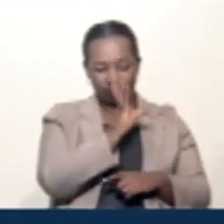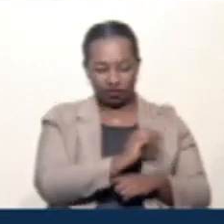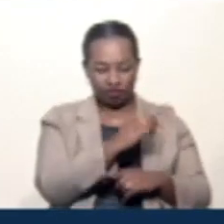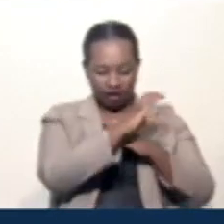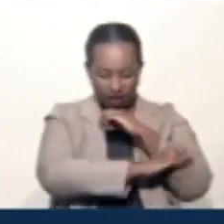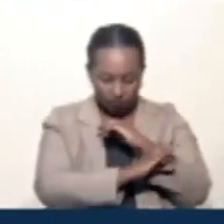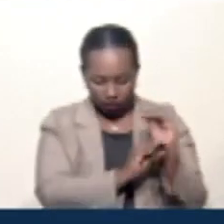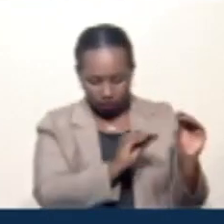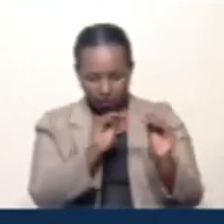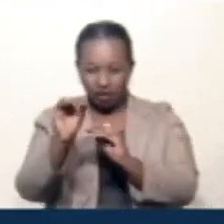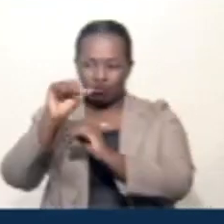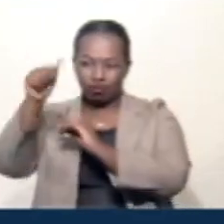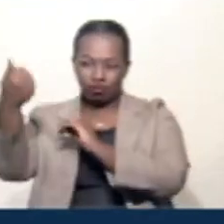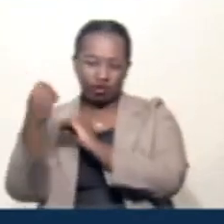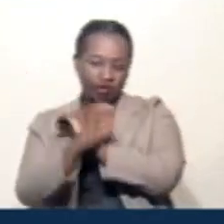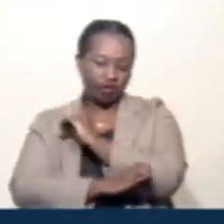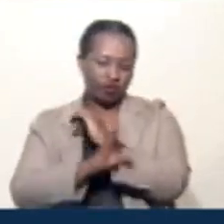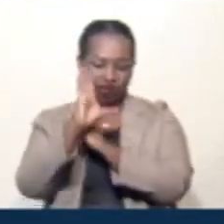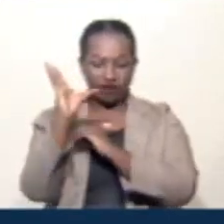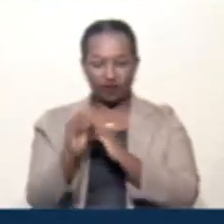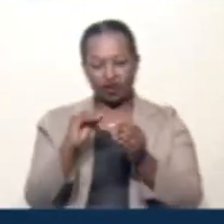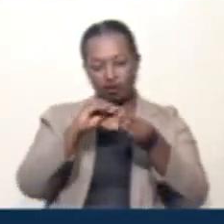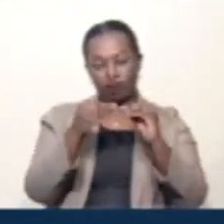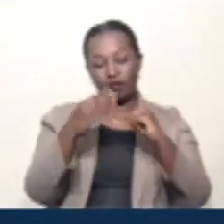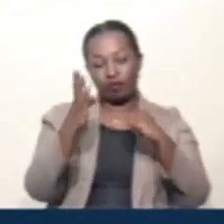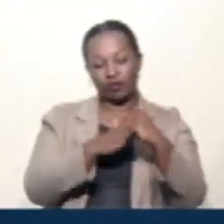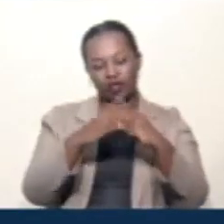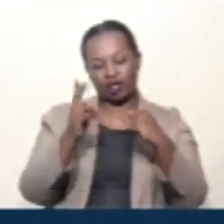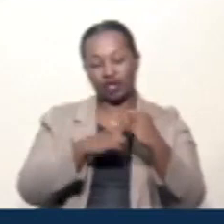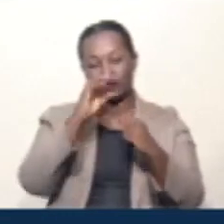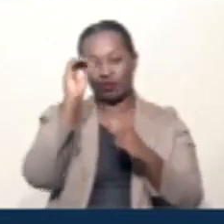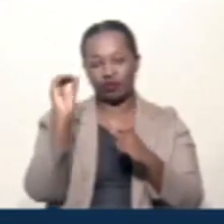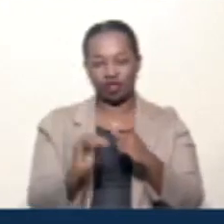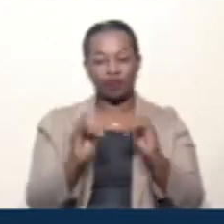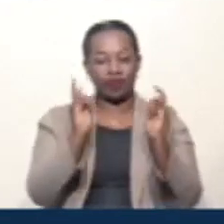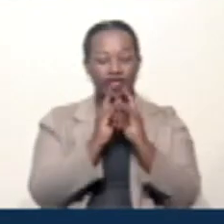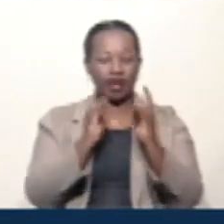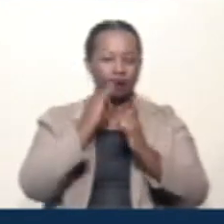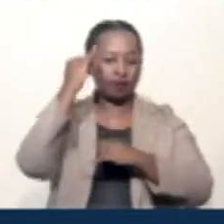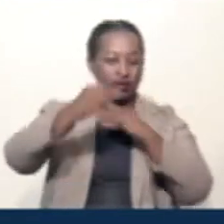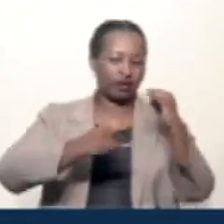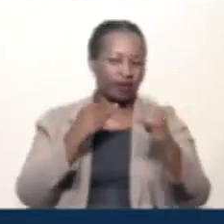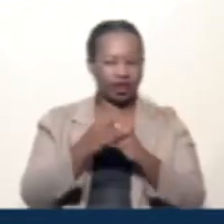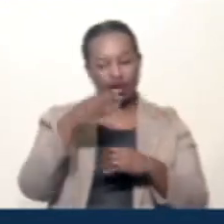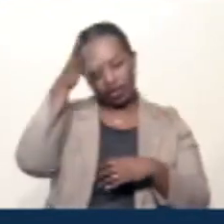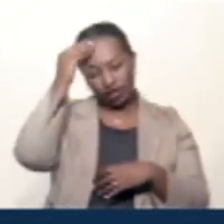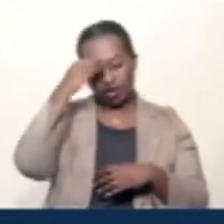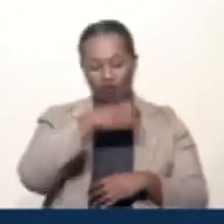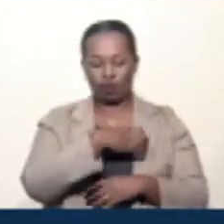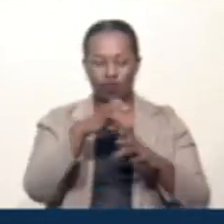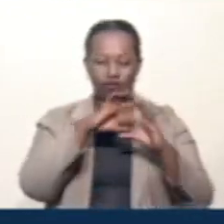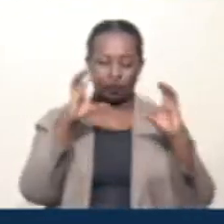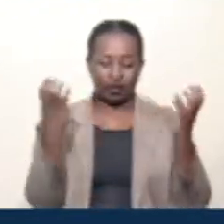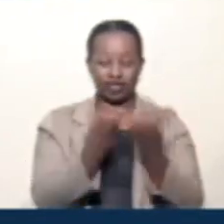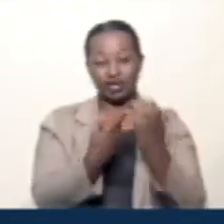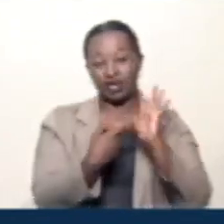ku rugero rw'9.7%. Inama mpuzamahanga yiga ku bukungu bw'isi World Economic Forum